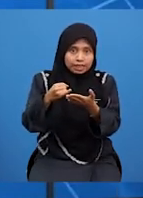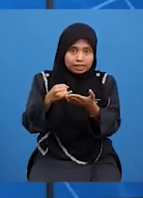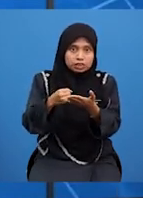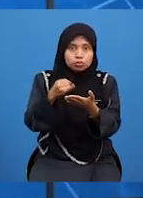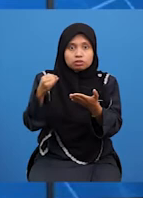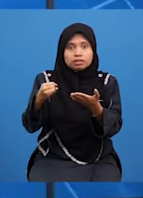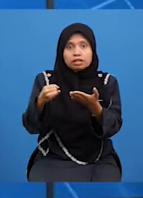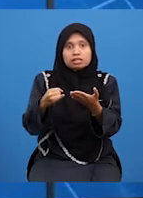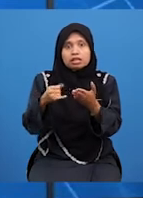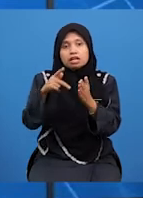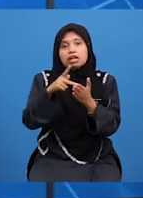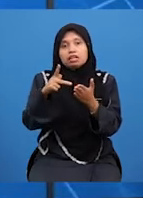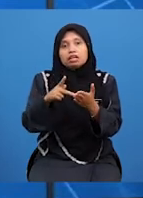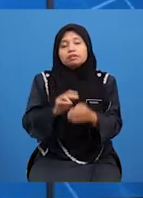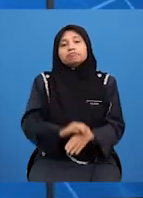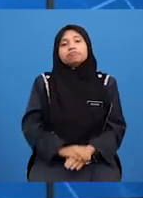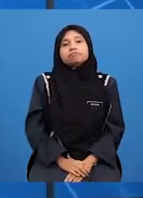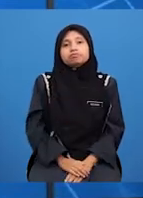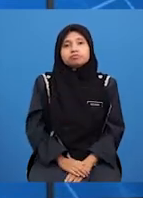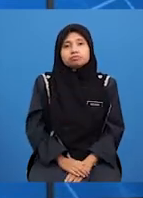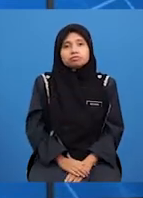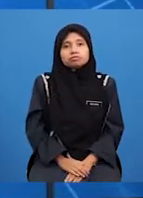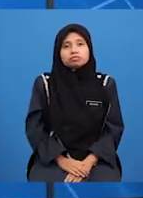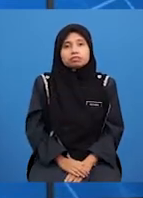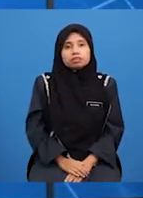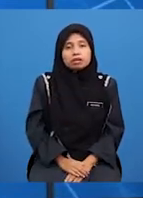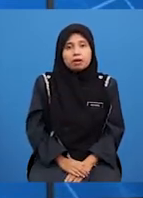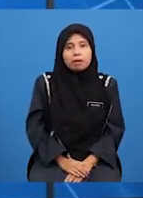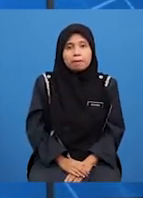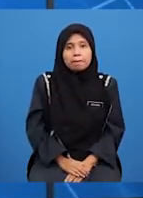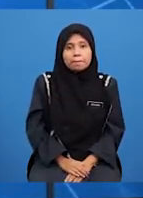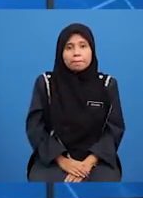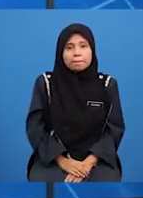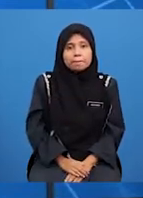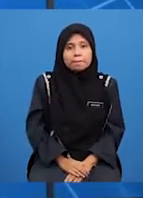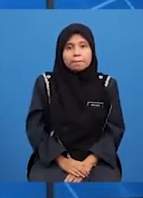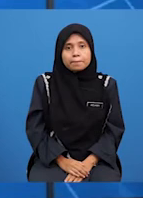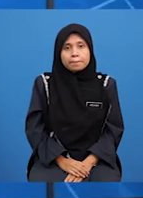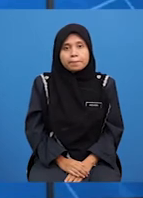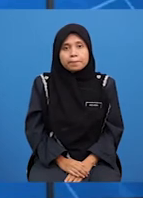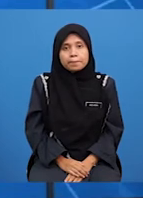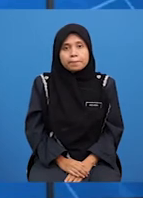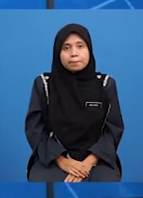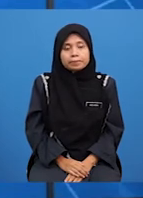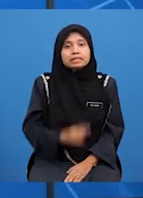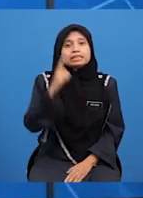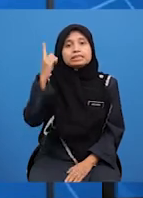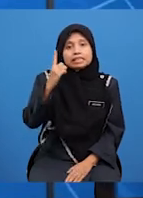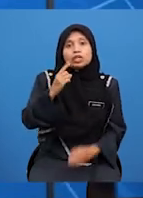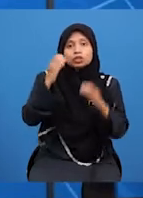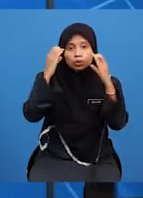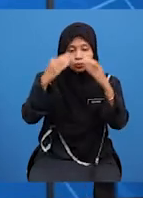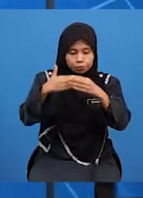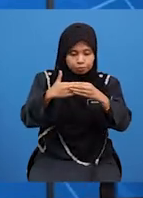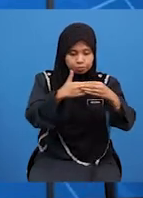pengkaryaan setting? Tentu masih ingat kan? Jikalau tak ingat, Cikgu Arif nak ingatkan Cikgu Dons. Selalunya guru